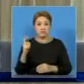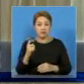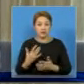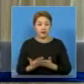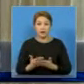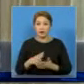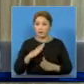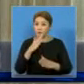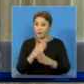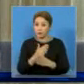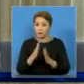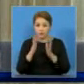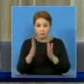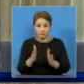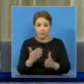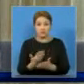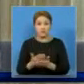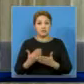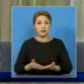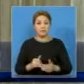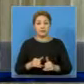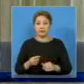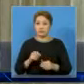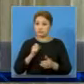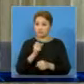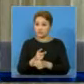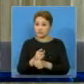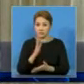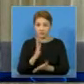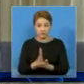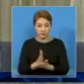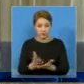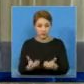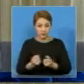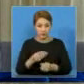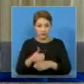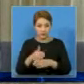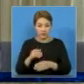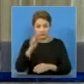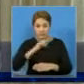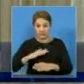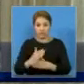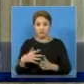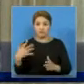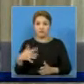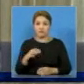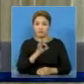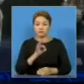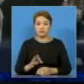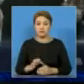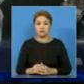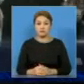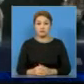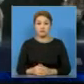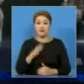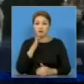будет оказана помощь в этом направлении. Для реализации поставленных задач есть возможность получить субсидии от государства до 50%.